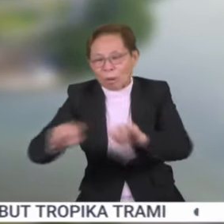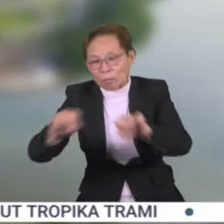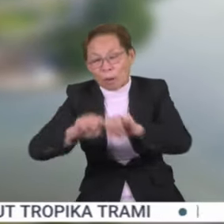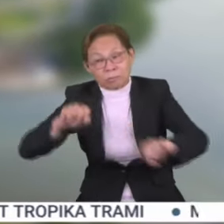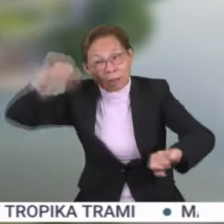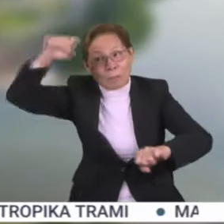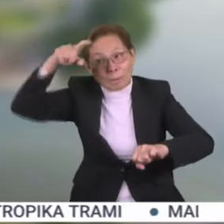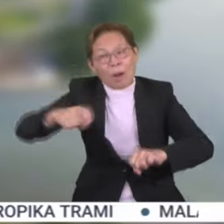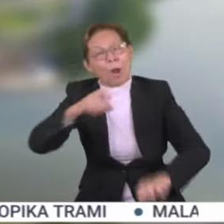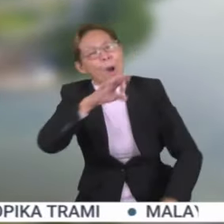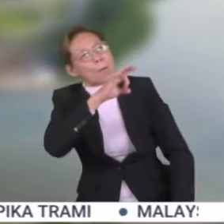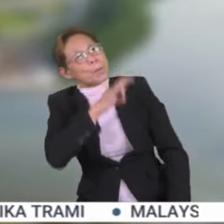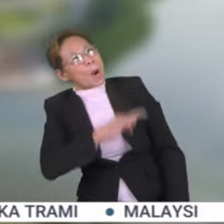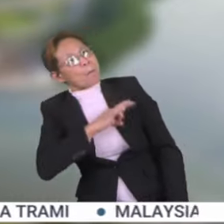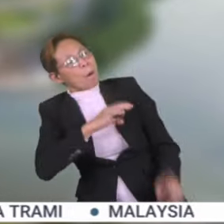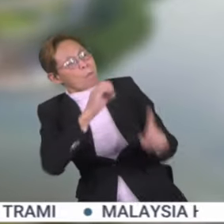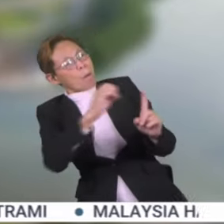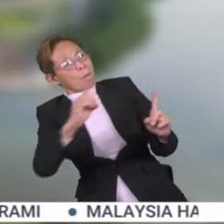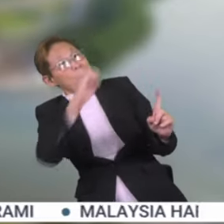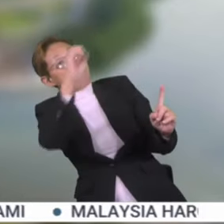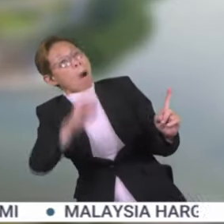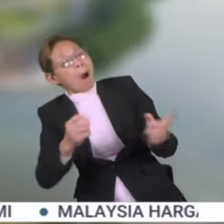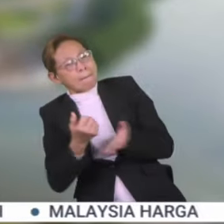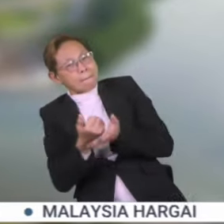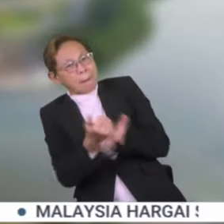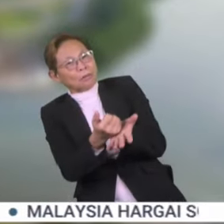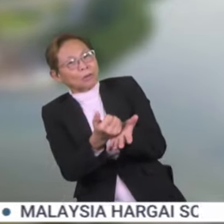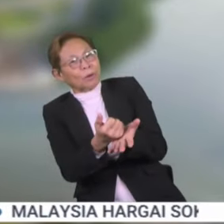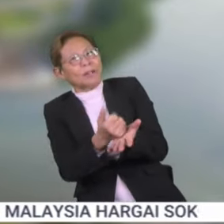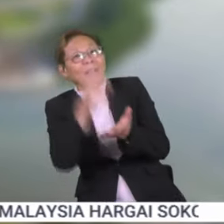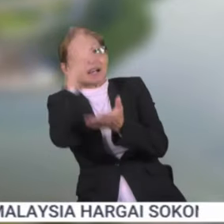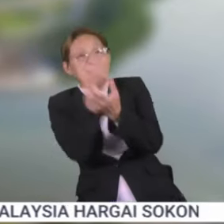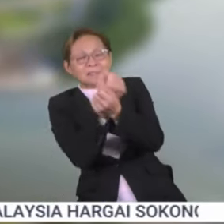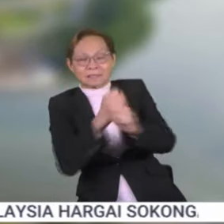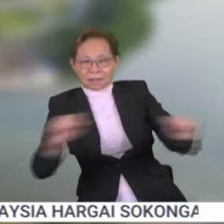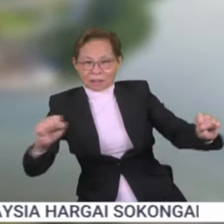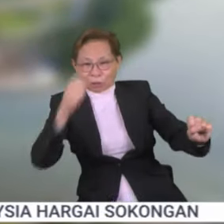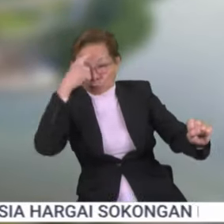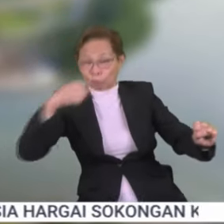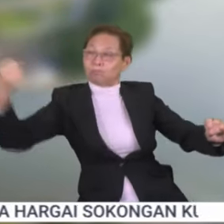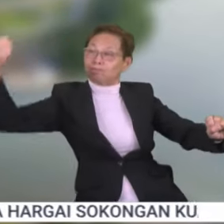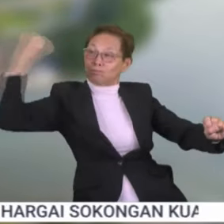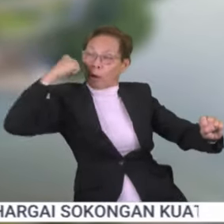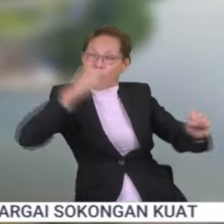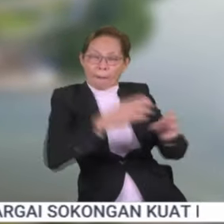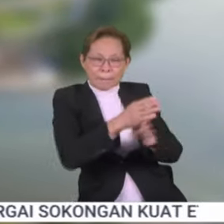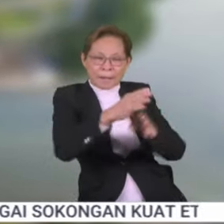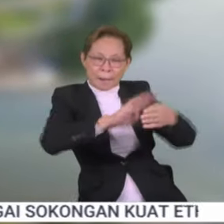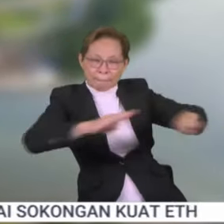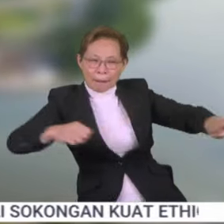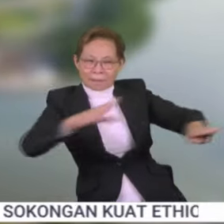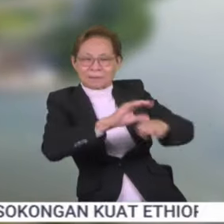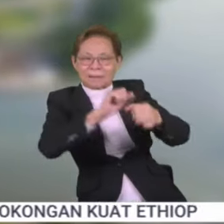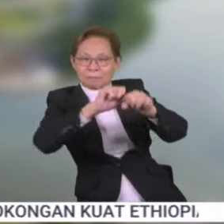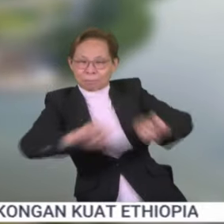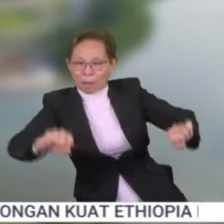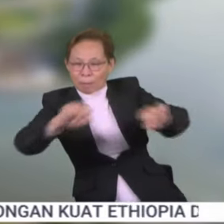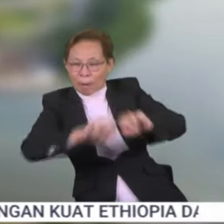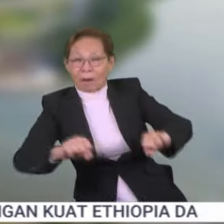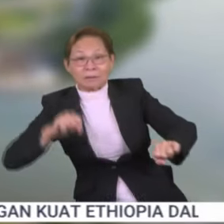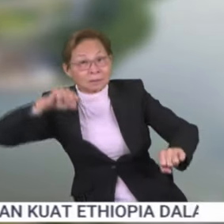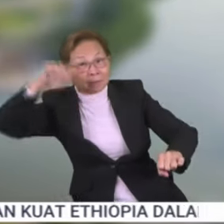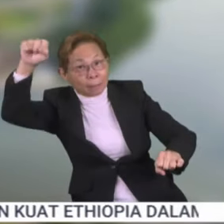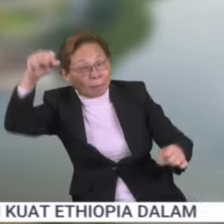Sabah perlu memanfaatkan sepenuhnya bantuan disediakan kerajaan untuk memperkasa bidang bahasa dan sastera di negeri